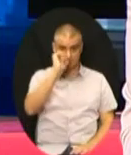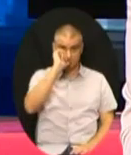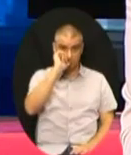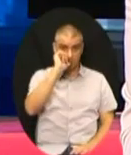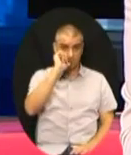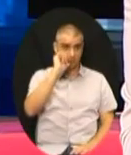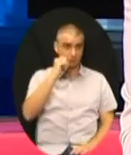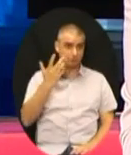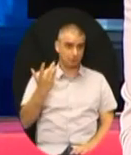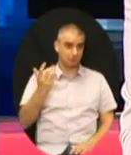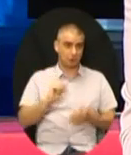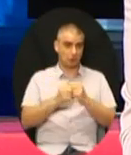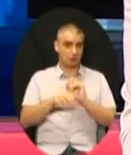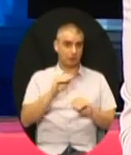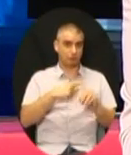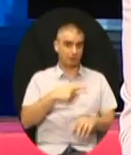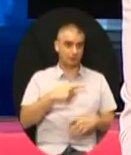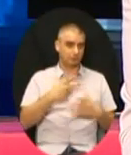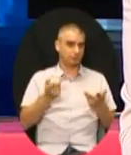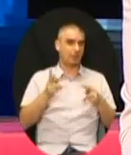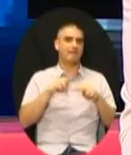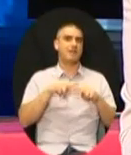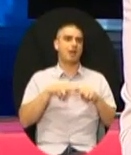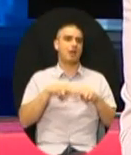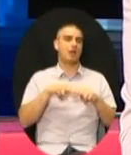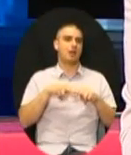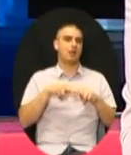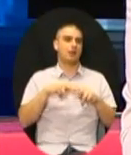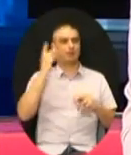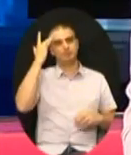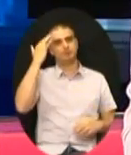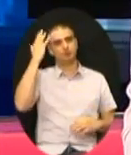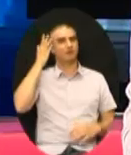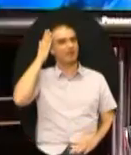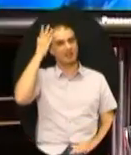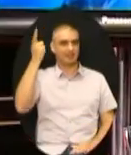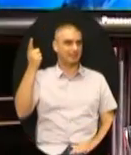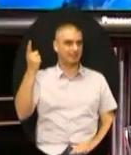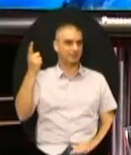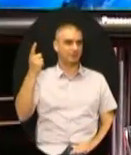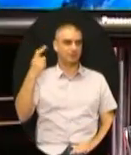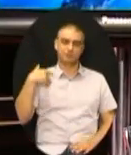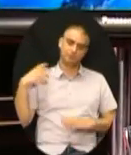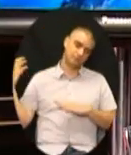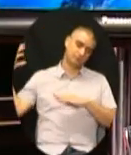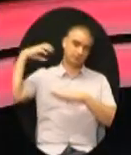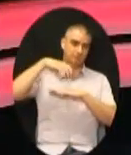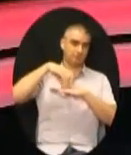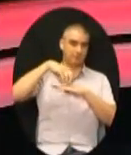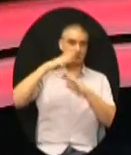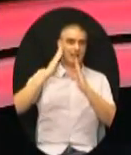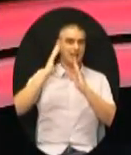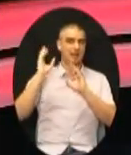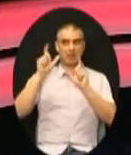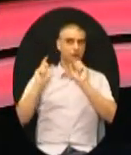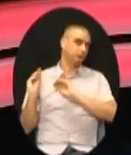יוכלו לשתות או לצרוך, ואז המחשבה העתידנית של יישוב במאדים היא